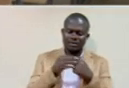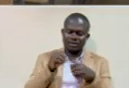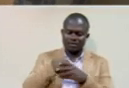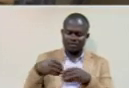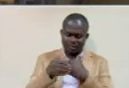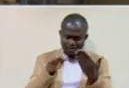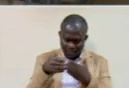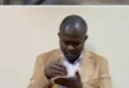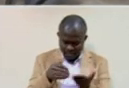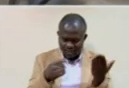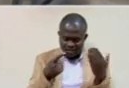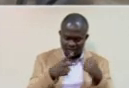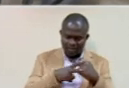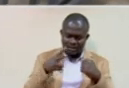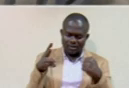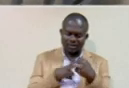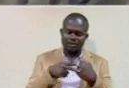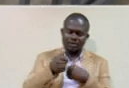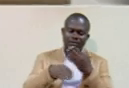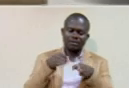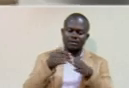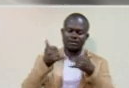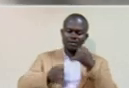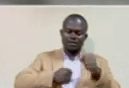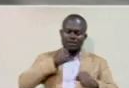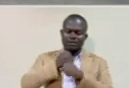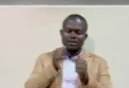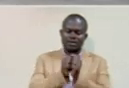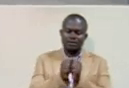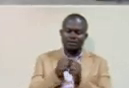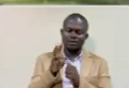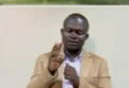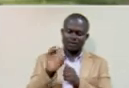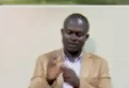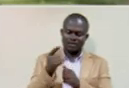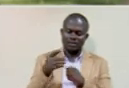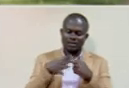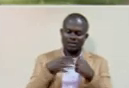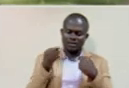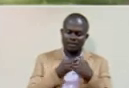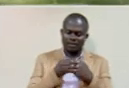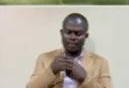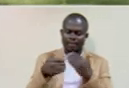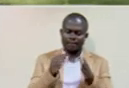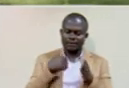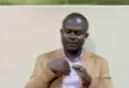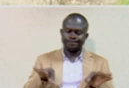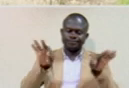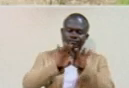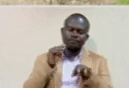ibyo byumba 177 nibyo byubatswe uyu mwaka, n'ubwiherero 198. Ibi byumba bifite agaciro